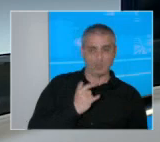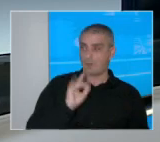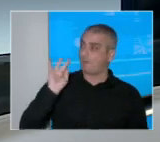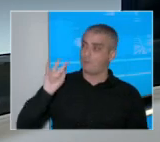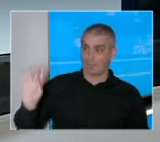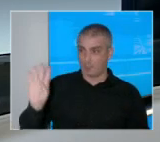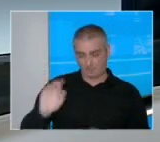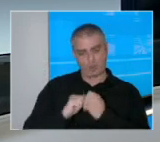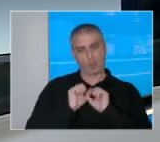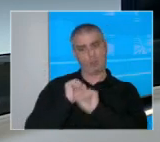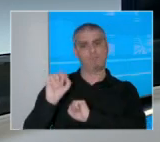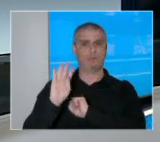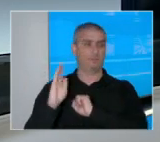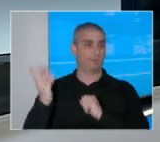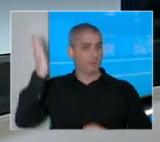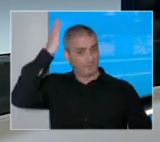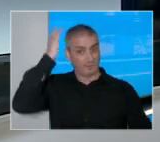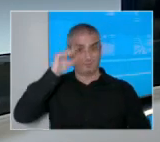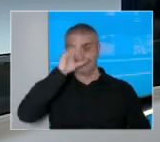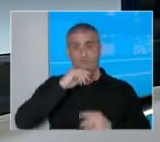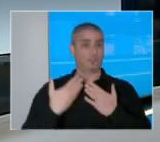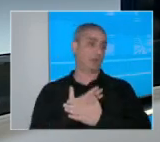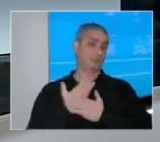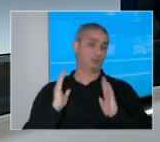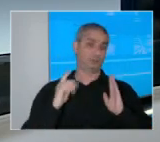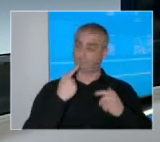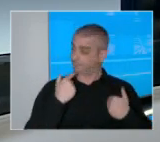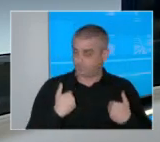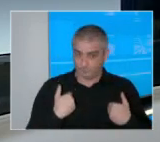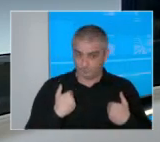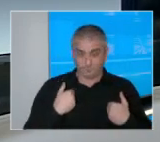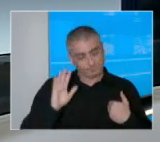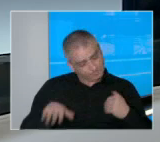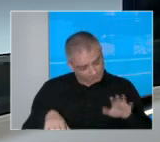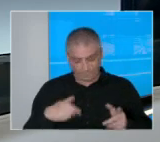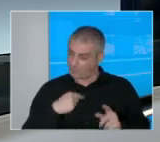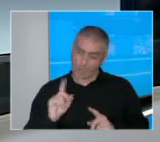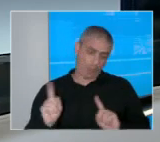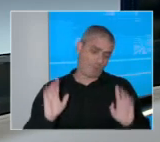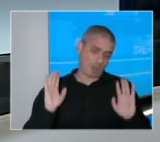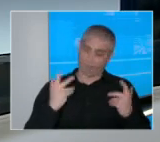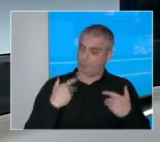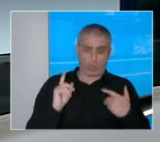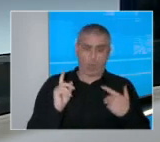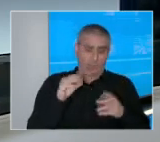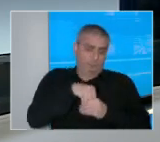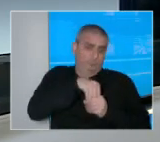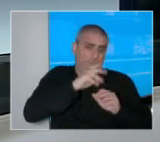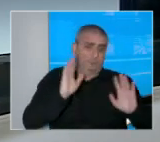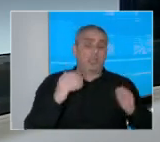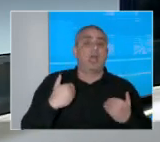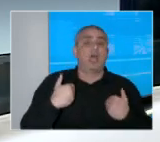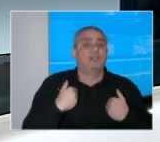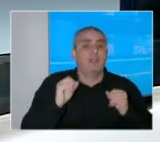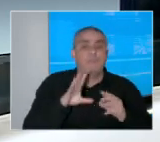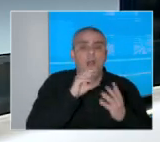ביבי ולא ביבי. מגיע נפתלי בנט עם אסטרטגיה חדשה. הוא אומר, אני גם וגם, או אני לא ולא, אני לא מחלק מהמשחק הזה. אני